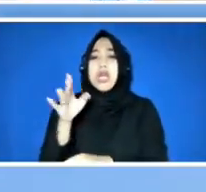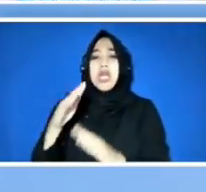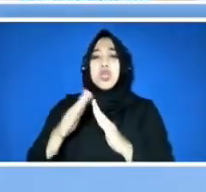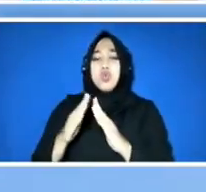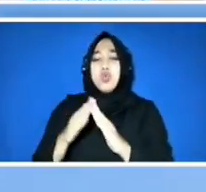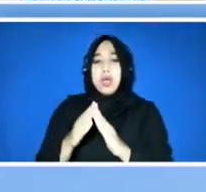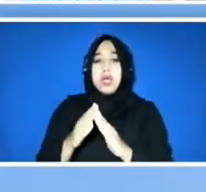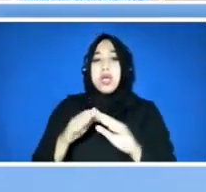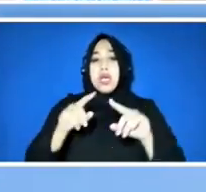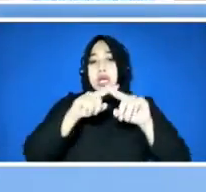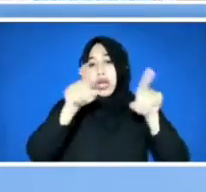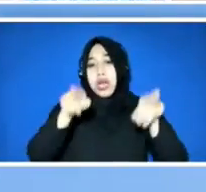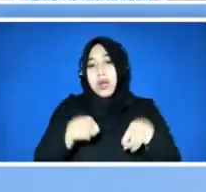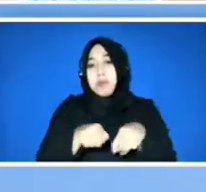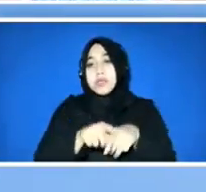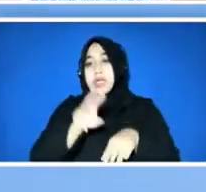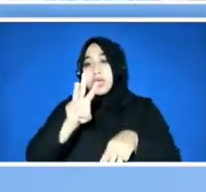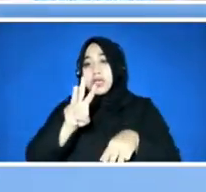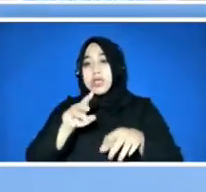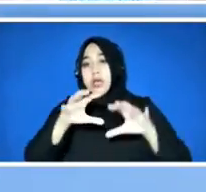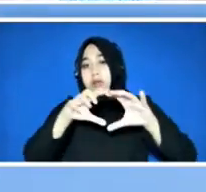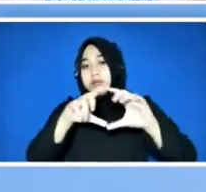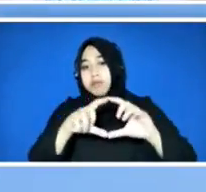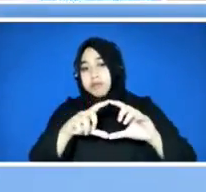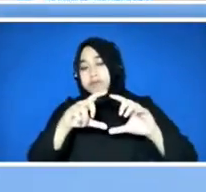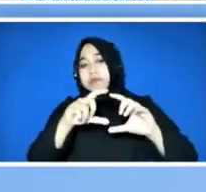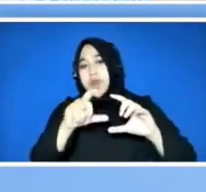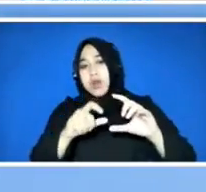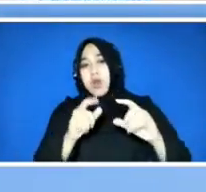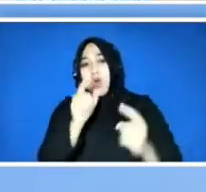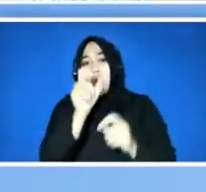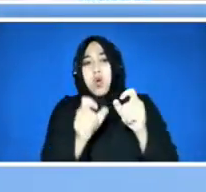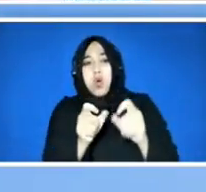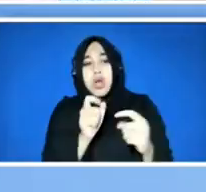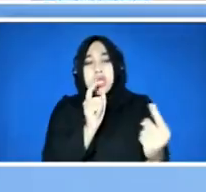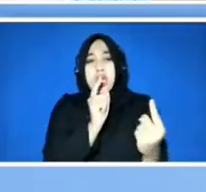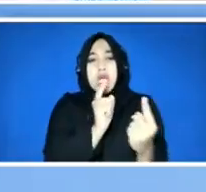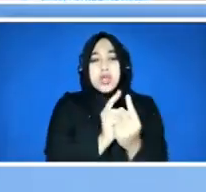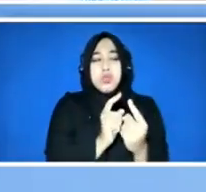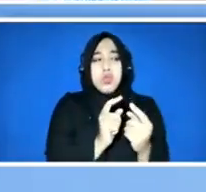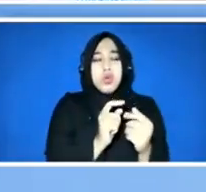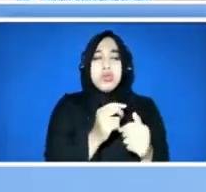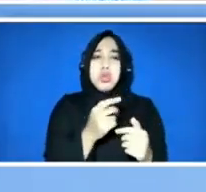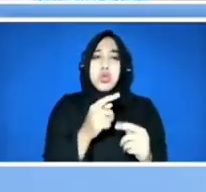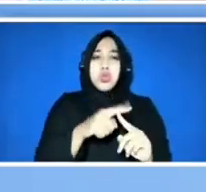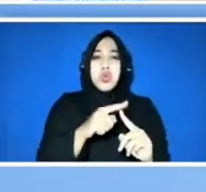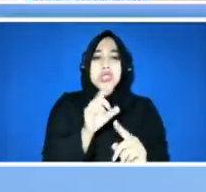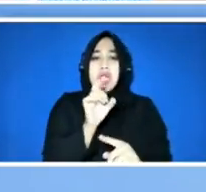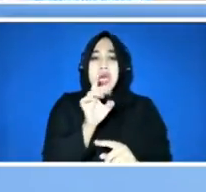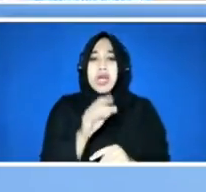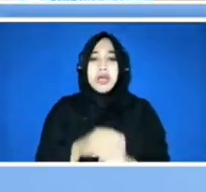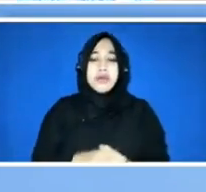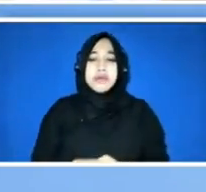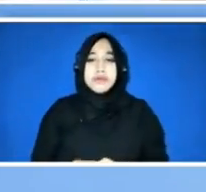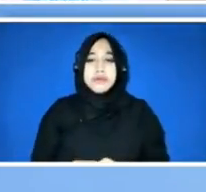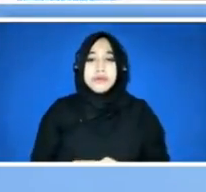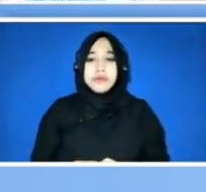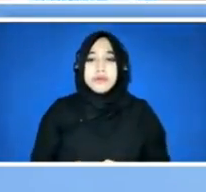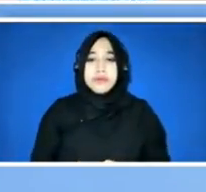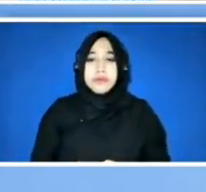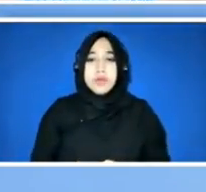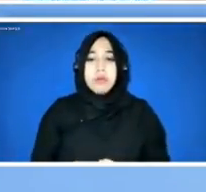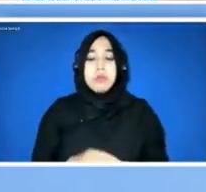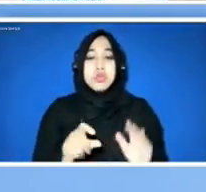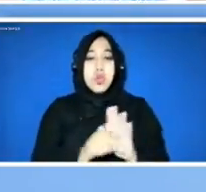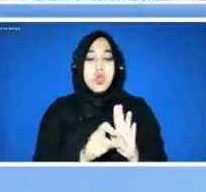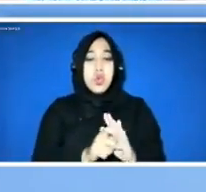lapisan ketiga itulah orang yang kita temui untuk urusan tertentu, people whom we meet for an occasion, misalnya ketemu